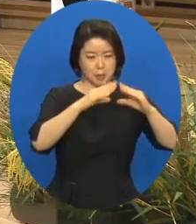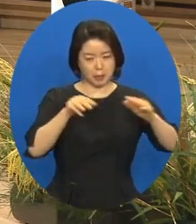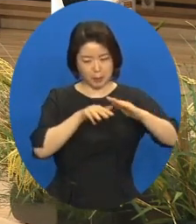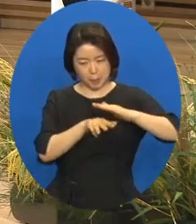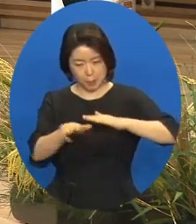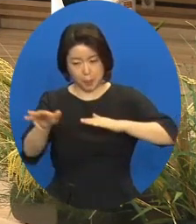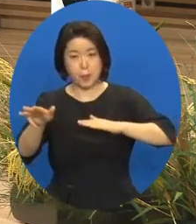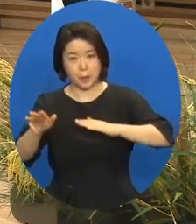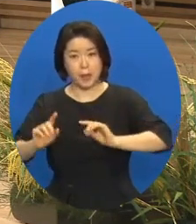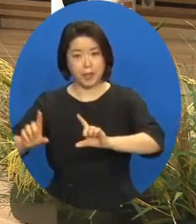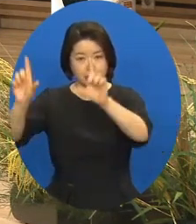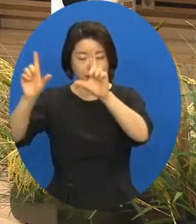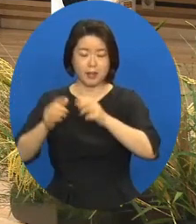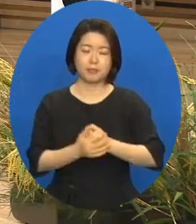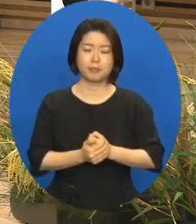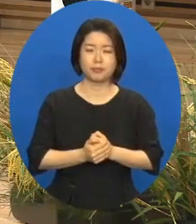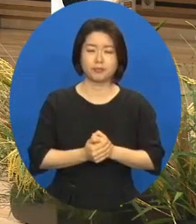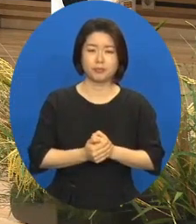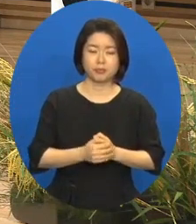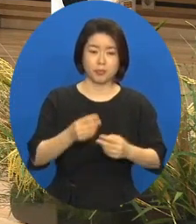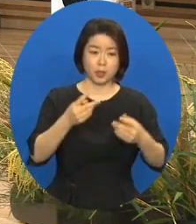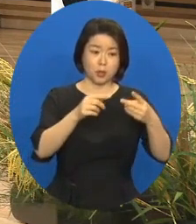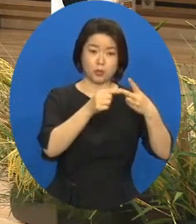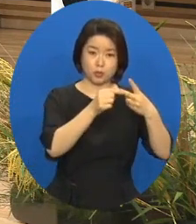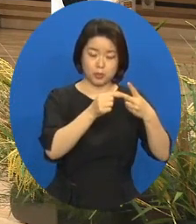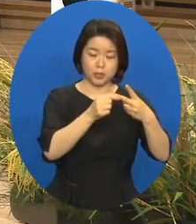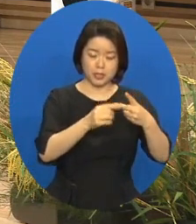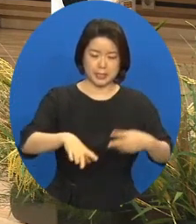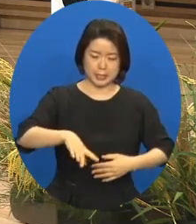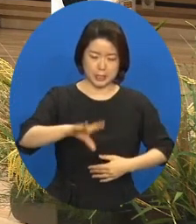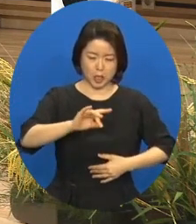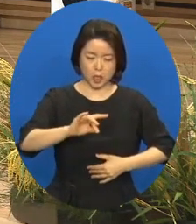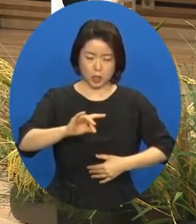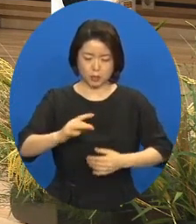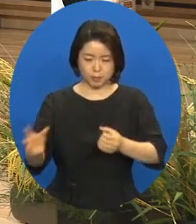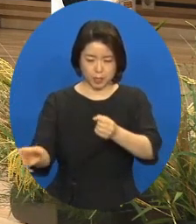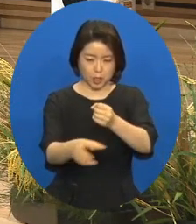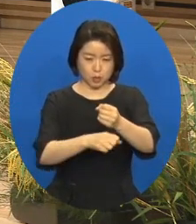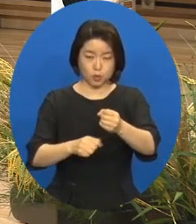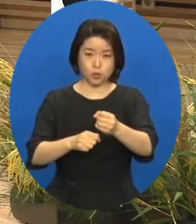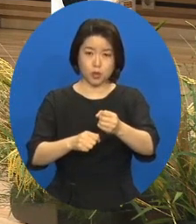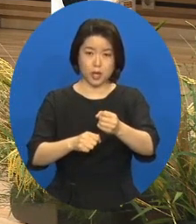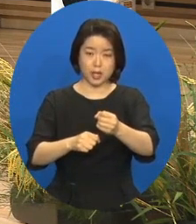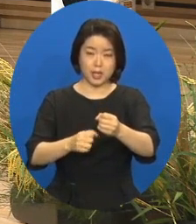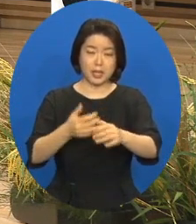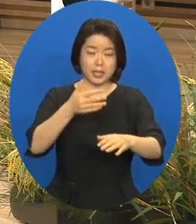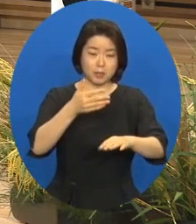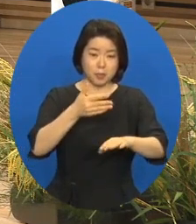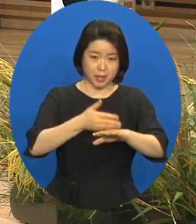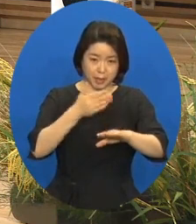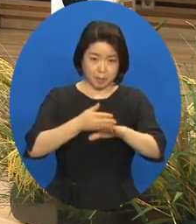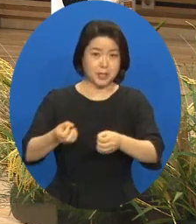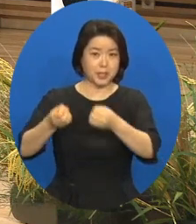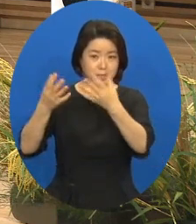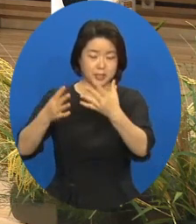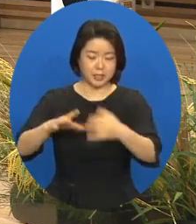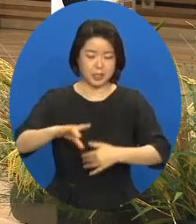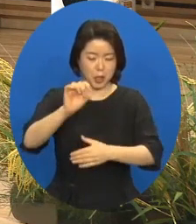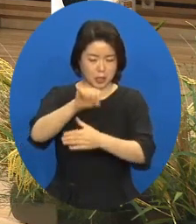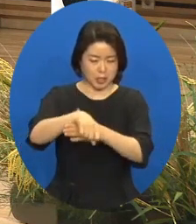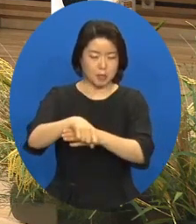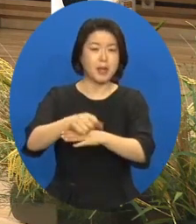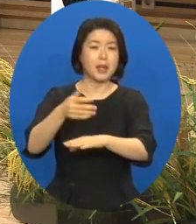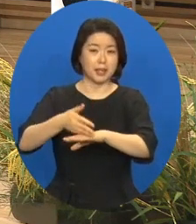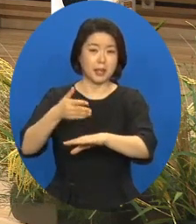그리고 첫 수확을 거두고 하나님께 감사하는 첫열매 감사,